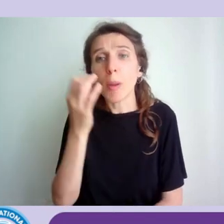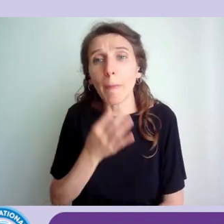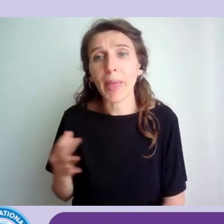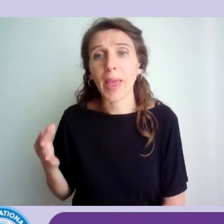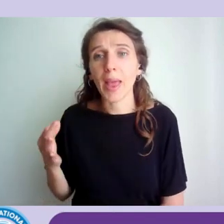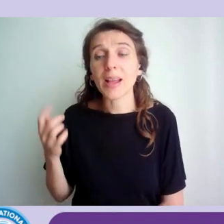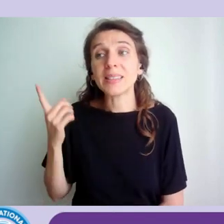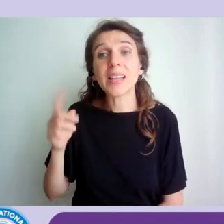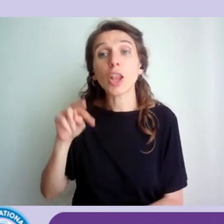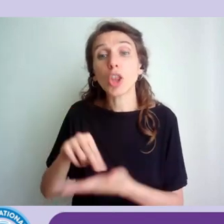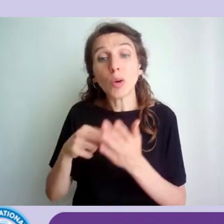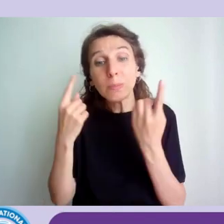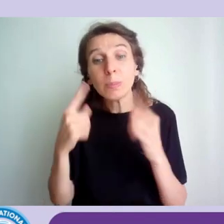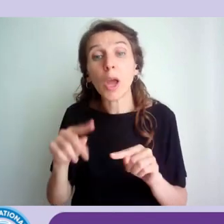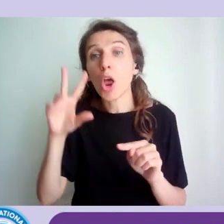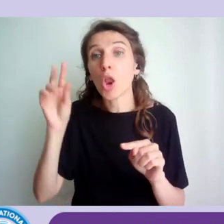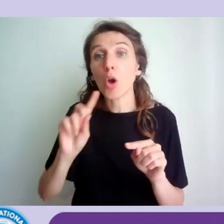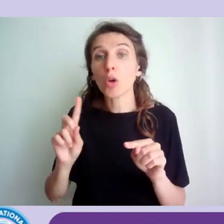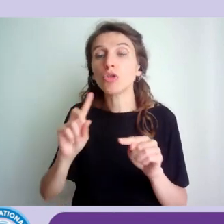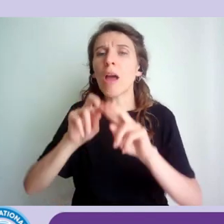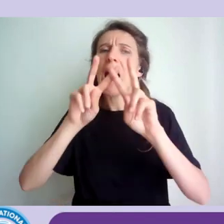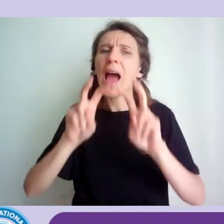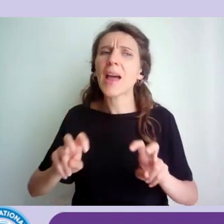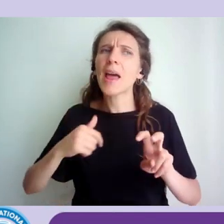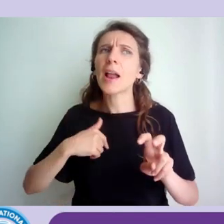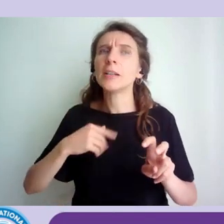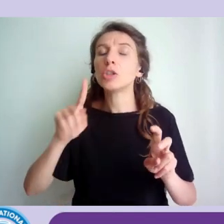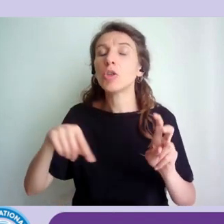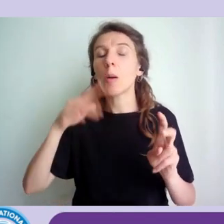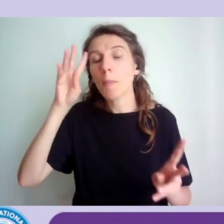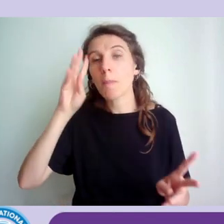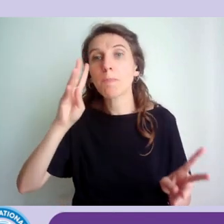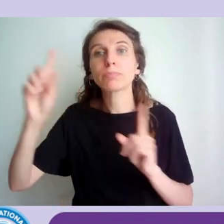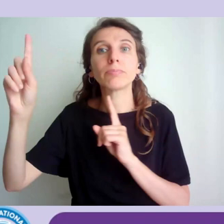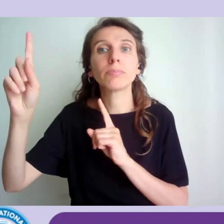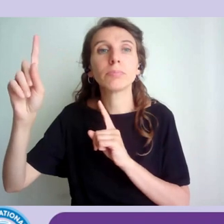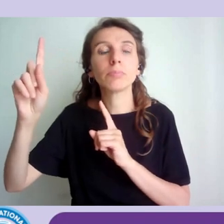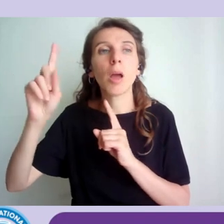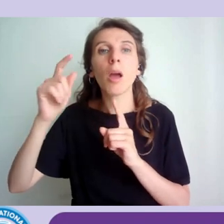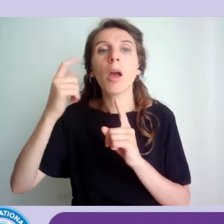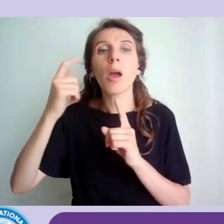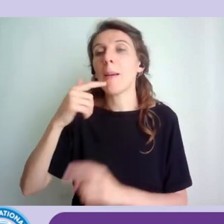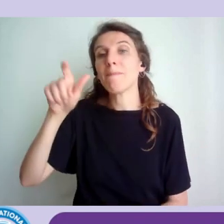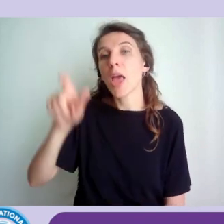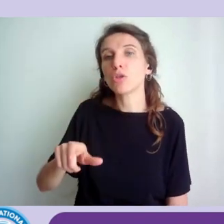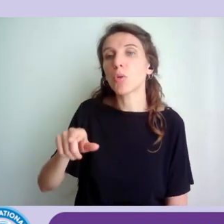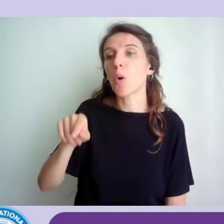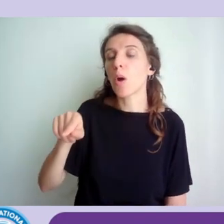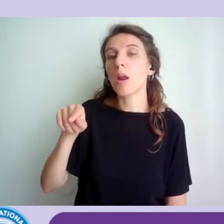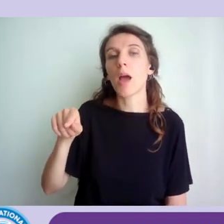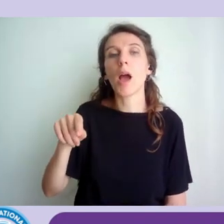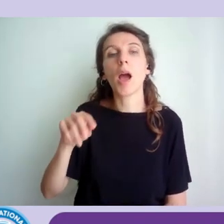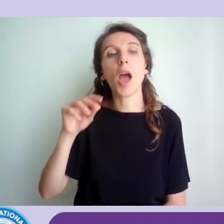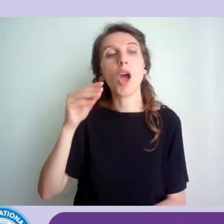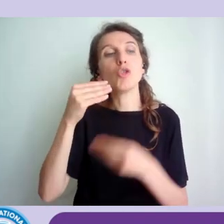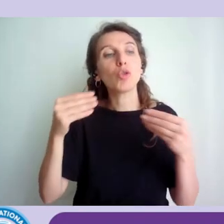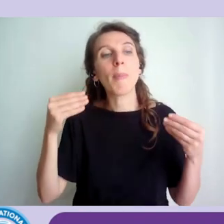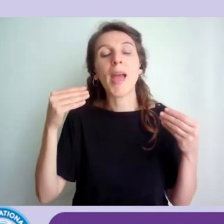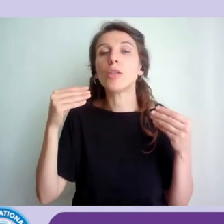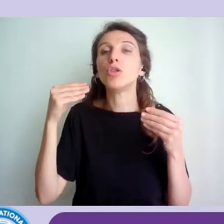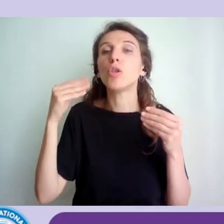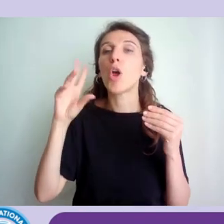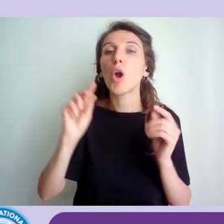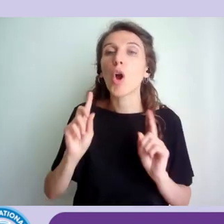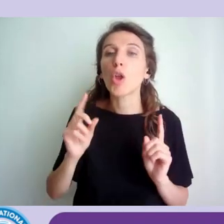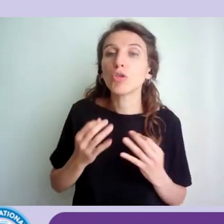altrimenti ripeto l'analisi può essere forviante se uno utilizza un utente che non non conosce bene lo strumento di cui dispone